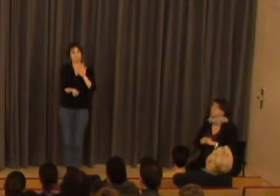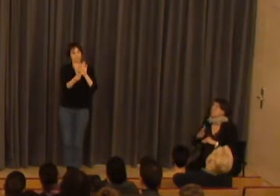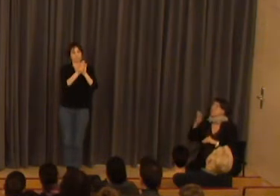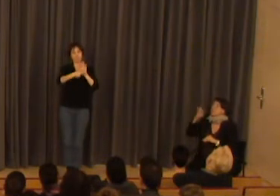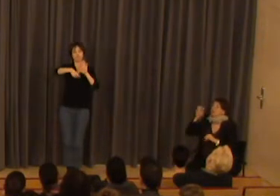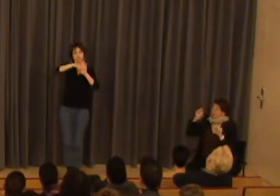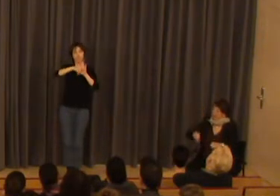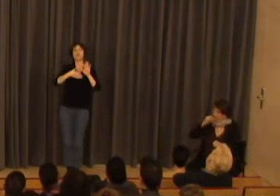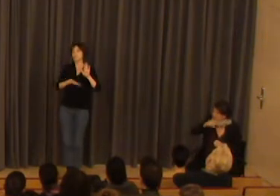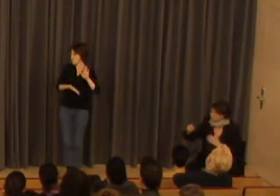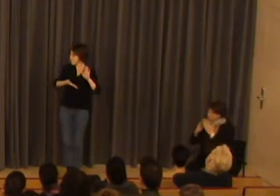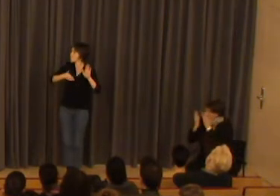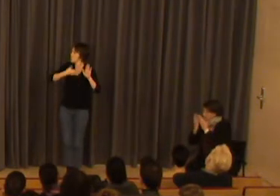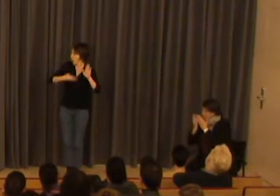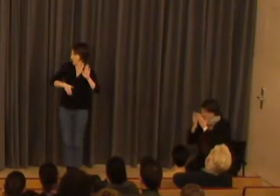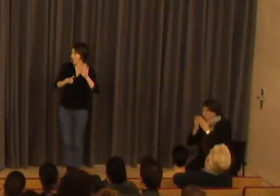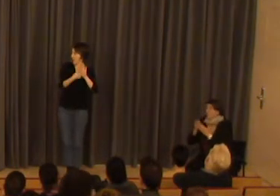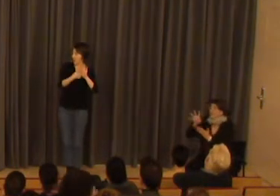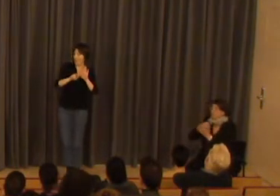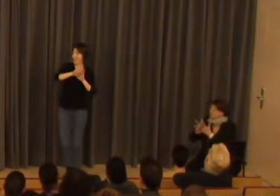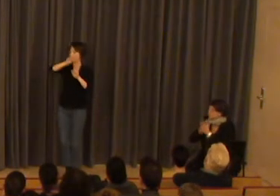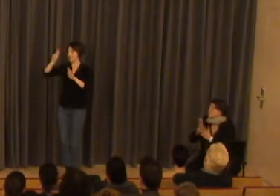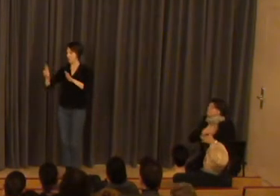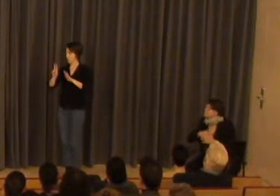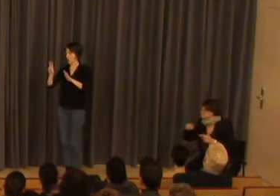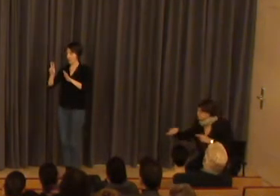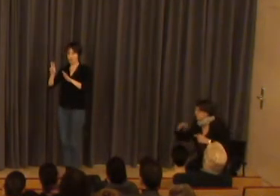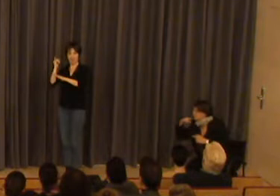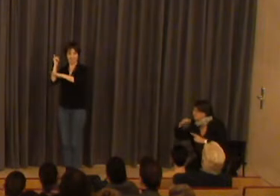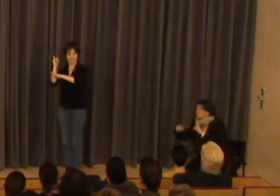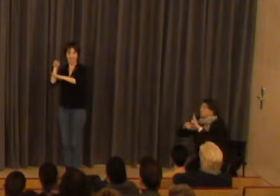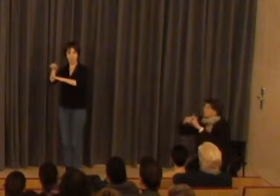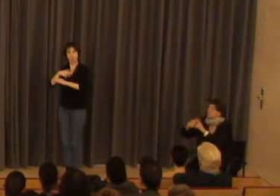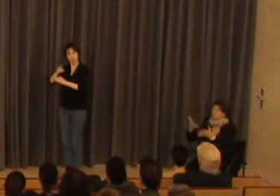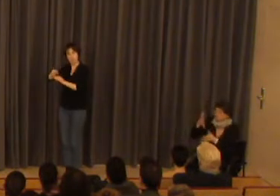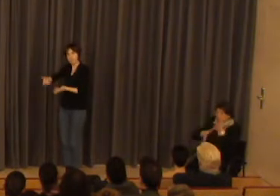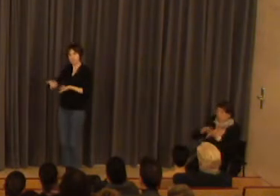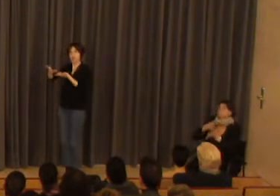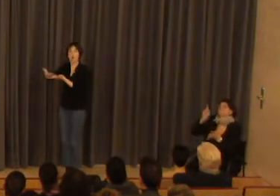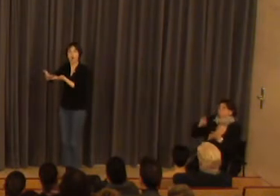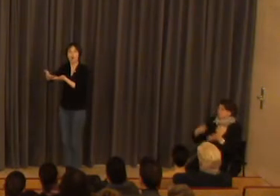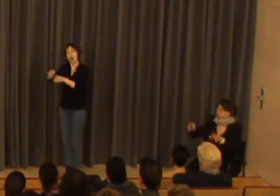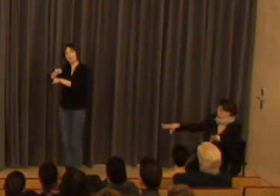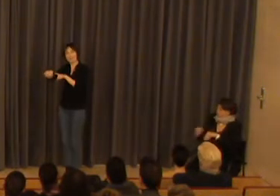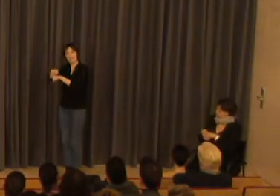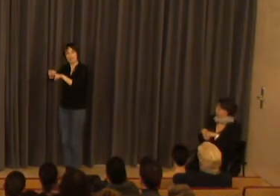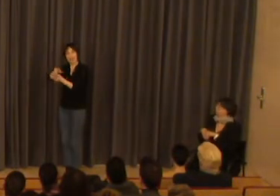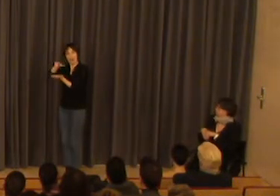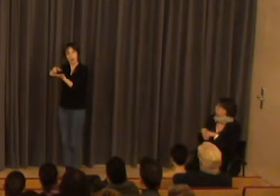les llengües que s'hi ensenya. I a secundària es pot oferir com a optativa de llengua,